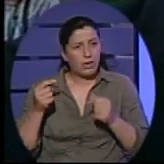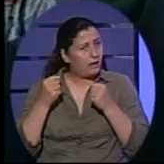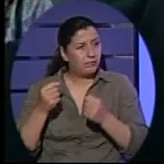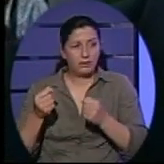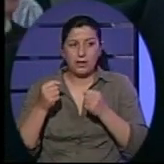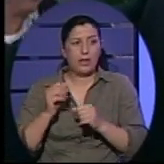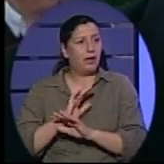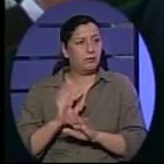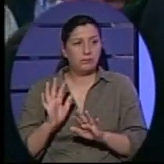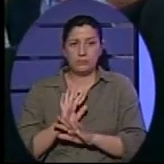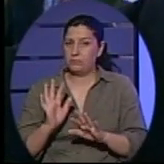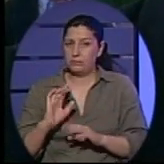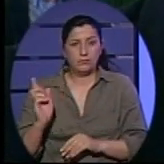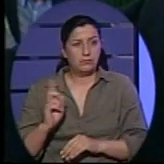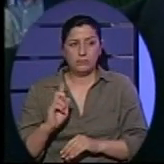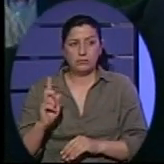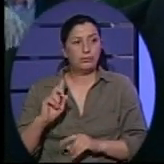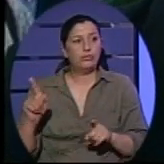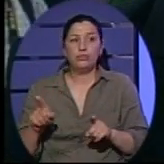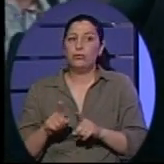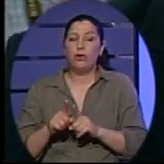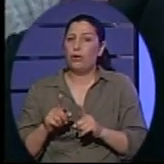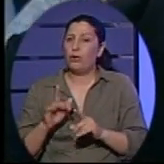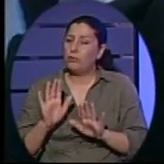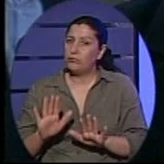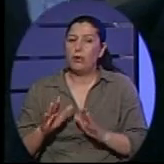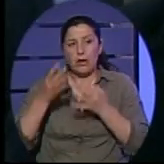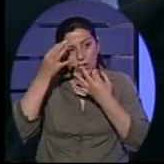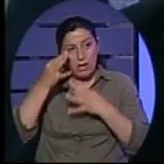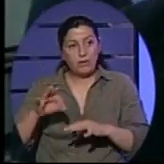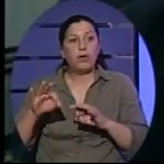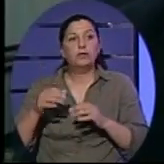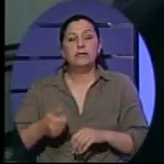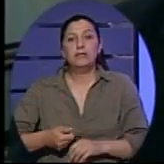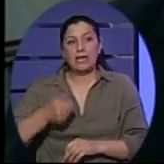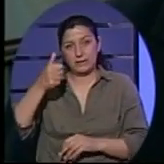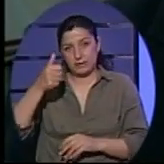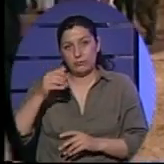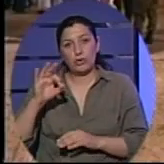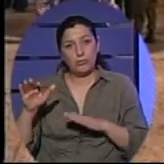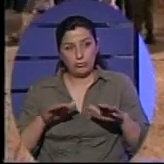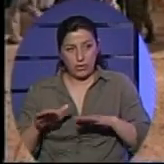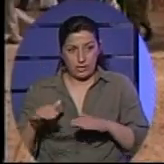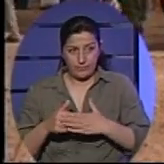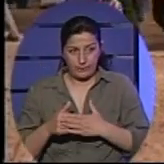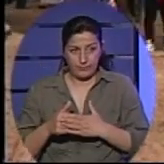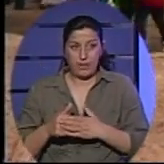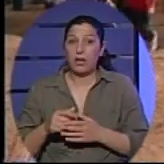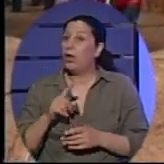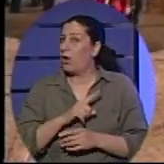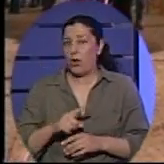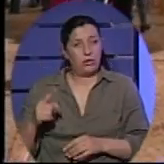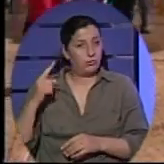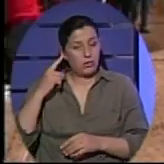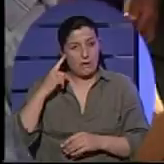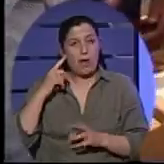נעשה כל מעשים כאילו מעבר לחוק אנחנו מכבדים נסי המדינה מכבדים כל ר ממשלת ישראל אמנון התקה לא נשמע